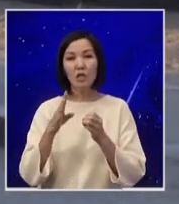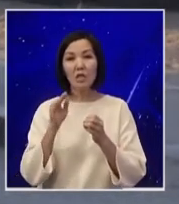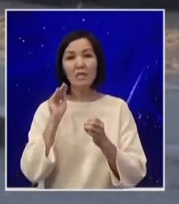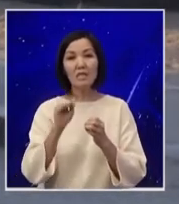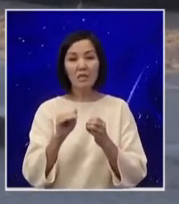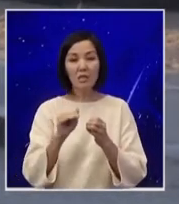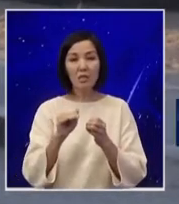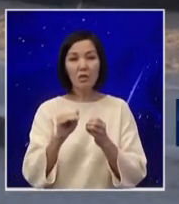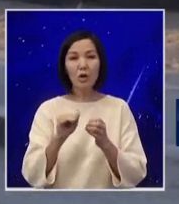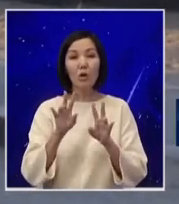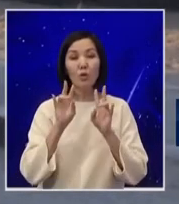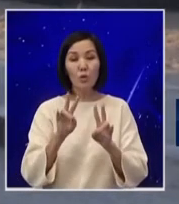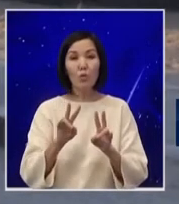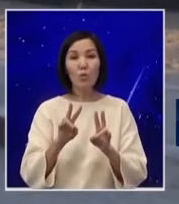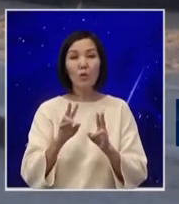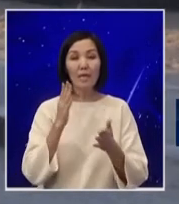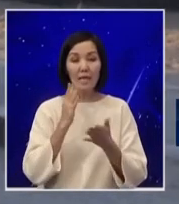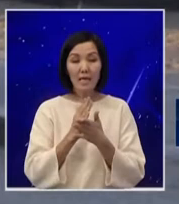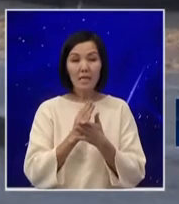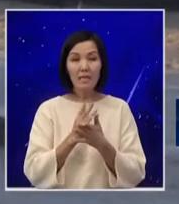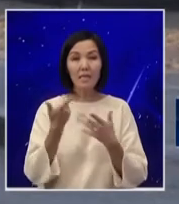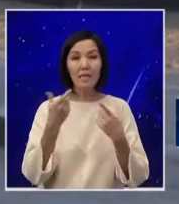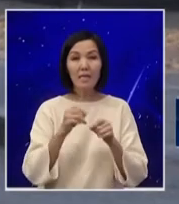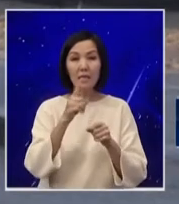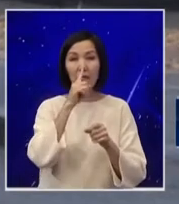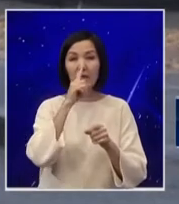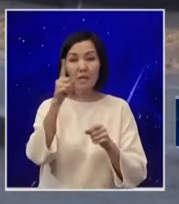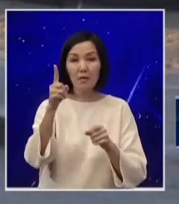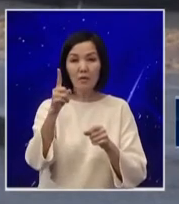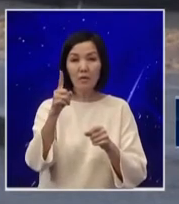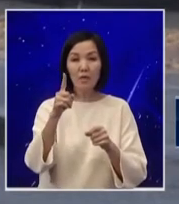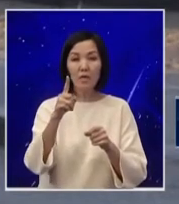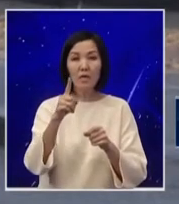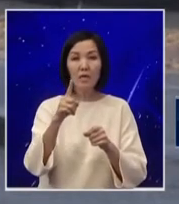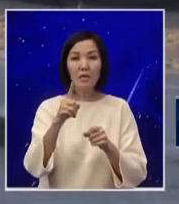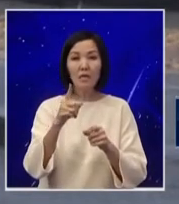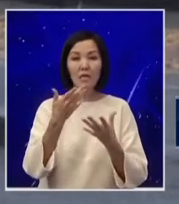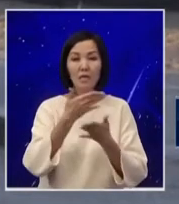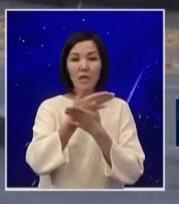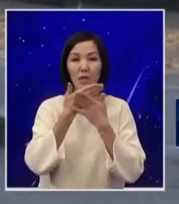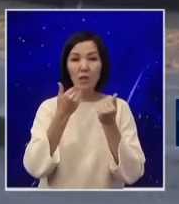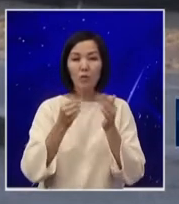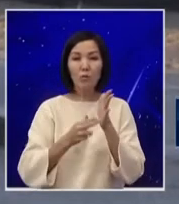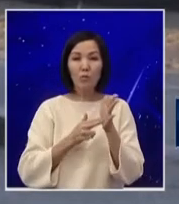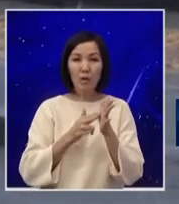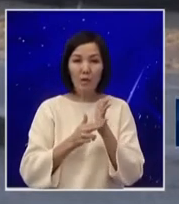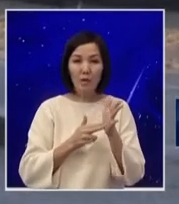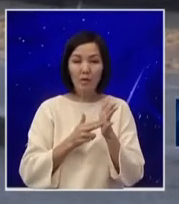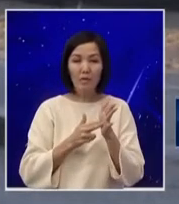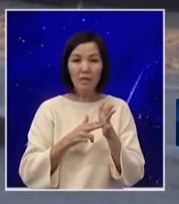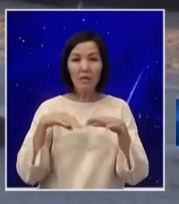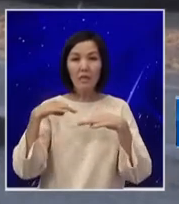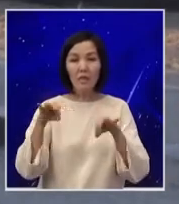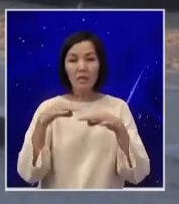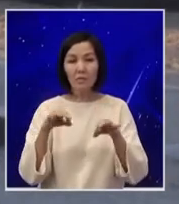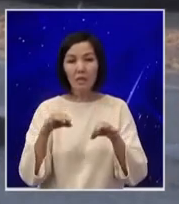конечно же есть те регионы которые у нас нет ж д сообщения за счет того что у нас там транспортная логистика